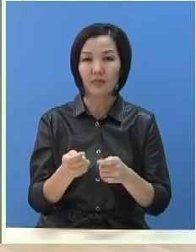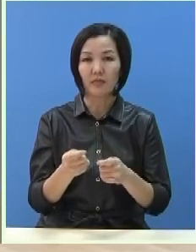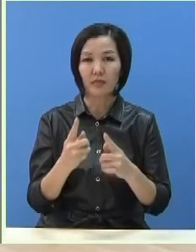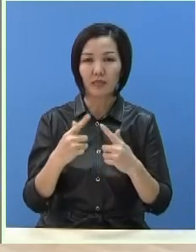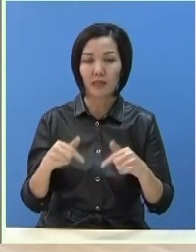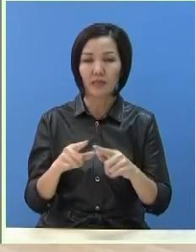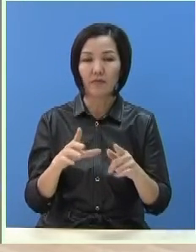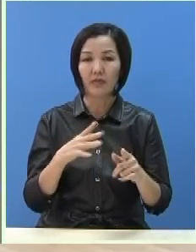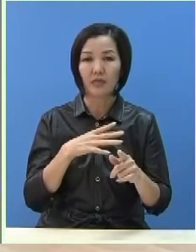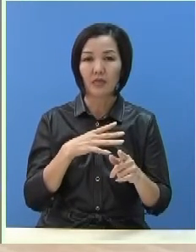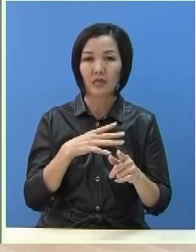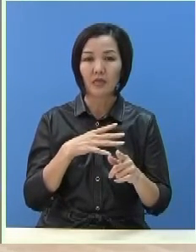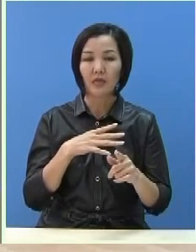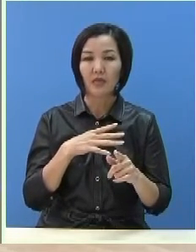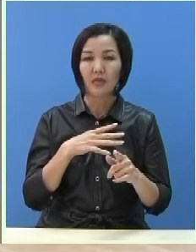создавать еткен